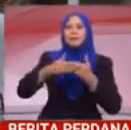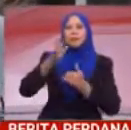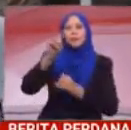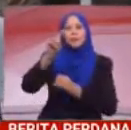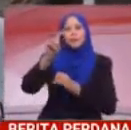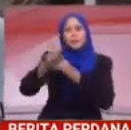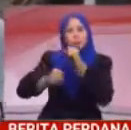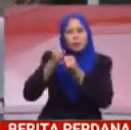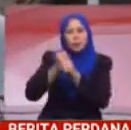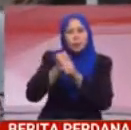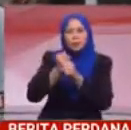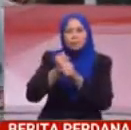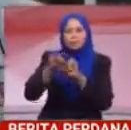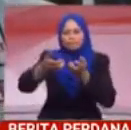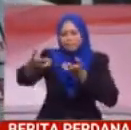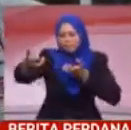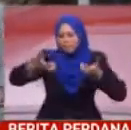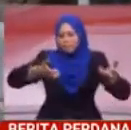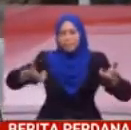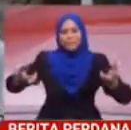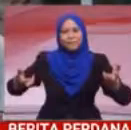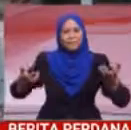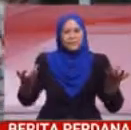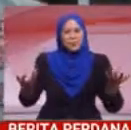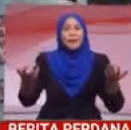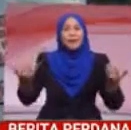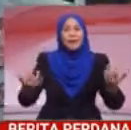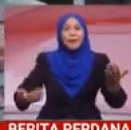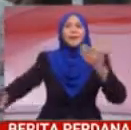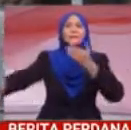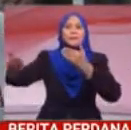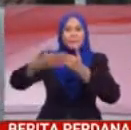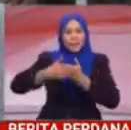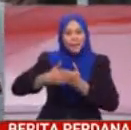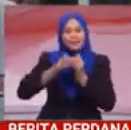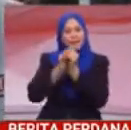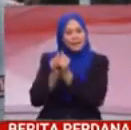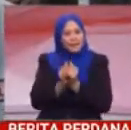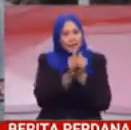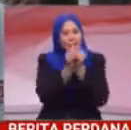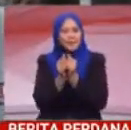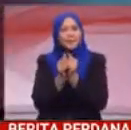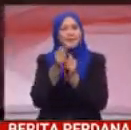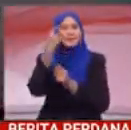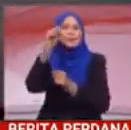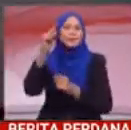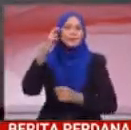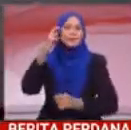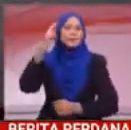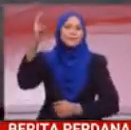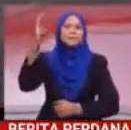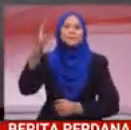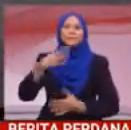20 tahun tak bersama. So kita orang bersama kembali demi mengubat rindu peminat lah.